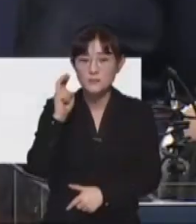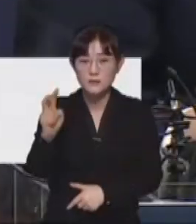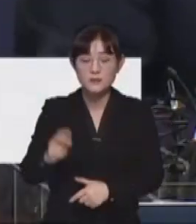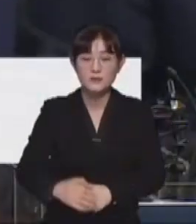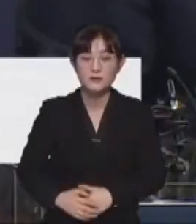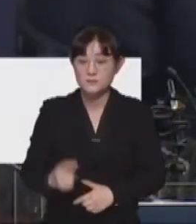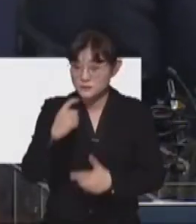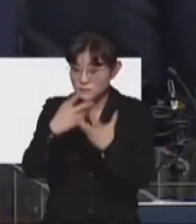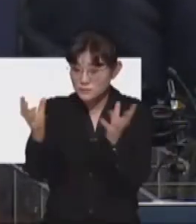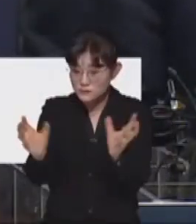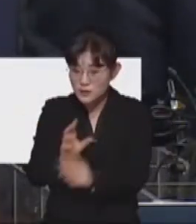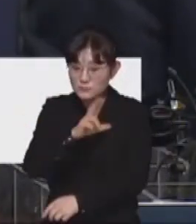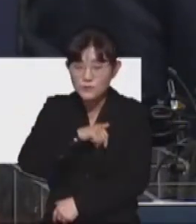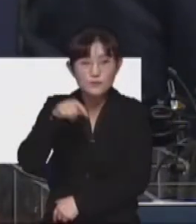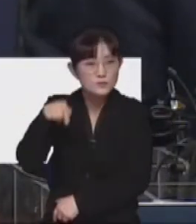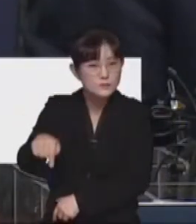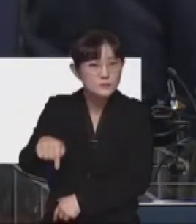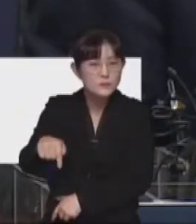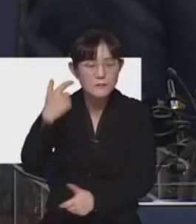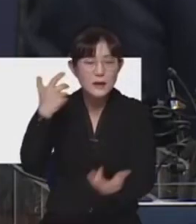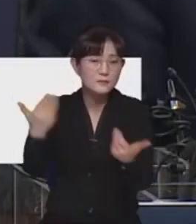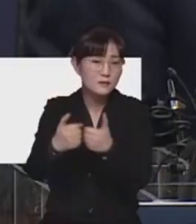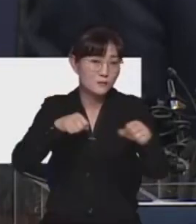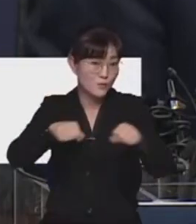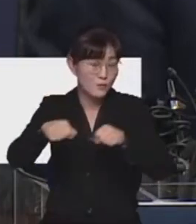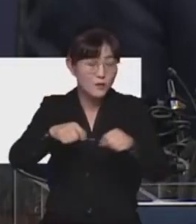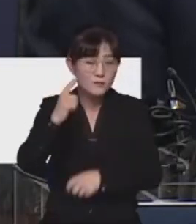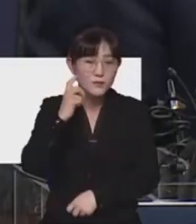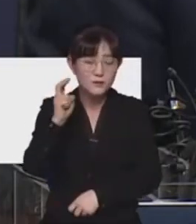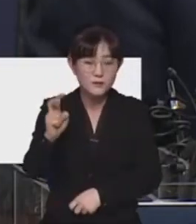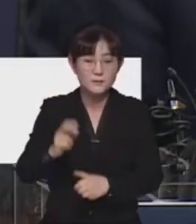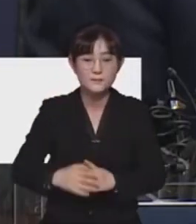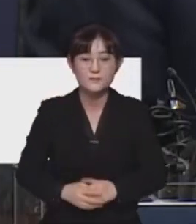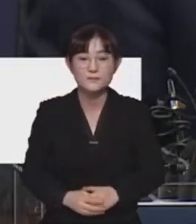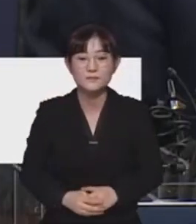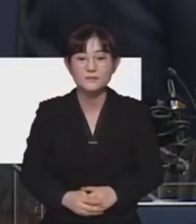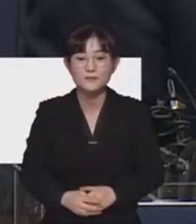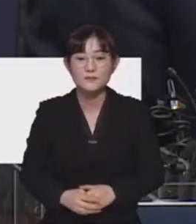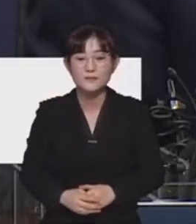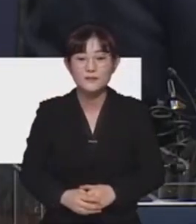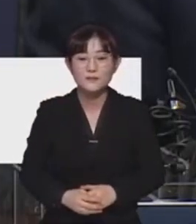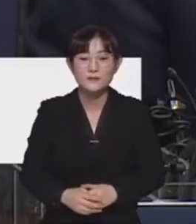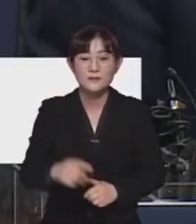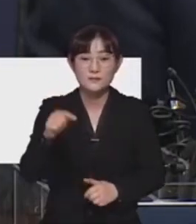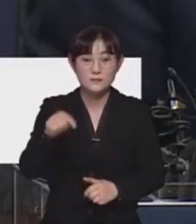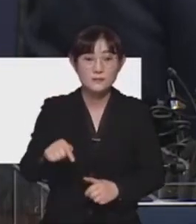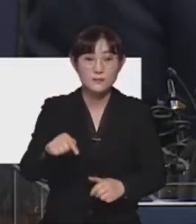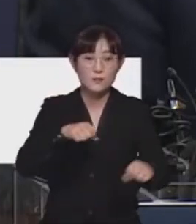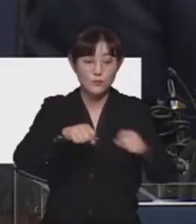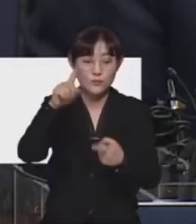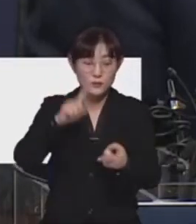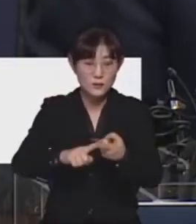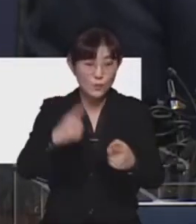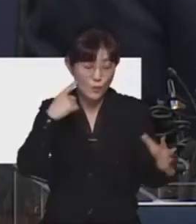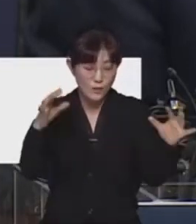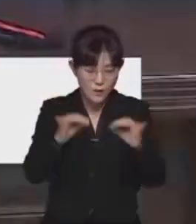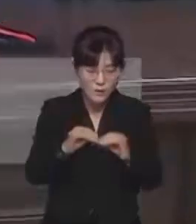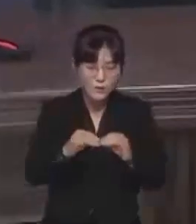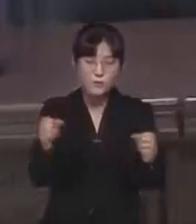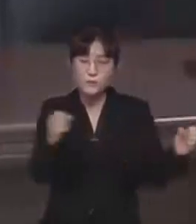의원들의 전 대응이 있을 거라고 봅니다. 그리고 대응과 함께 또 같이 공감하고 대화를 나눠갈